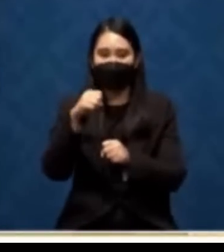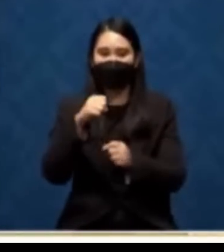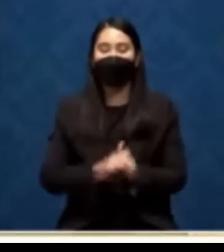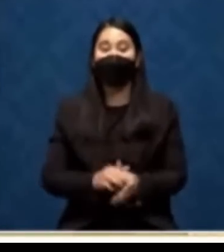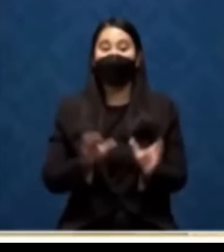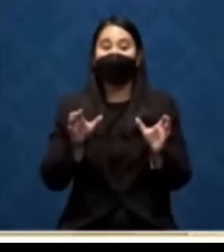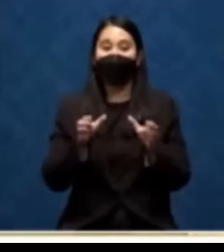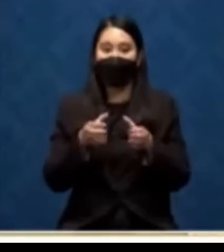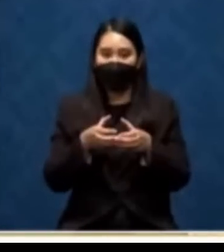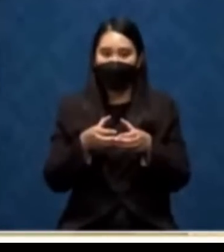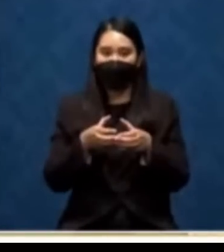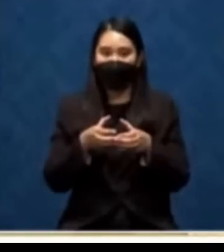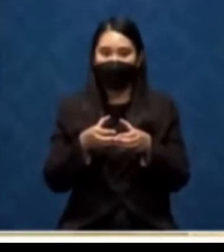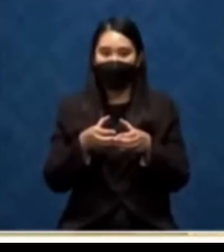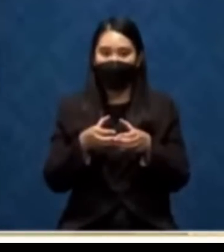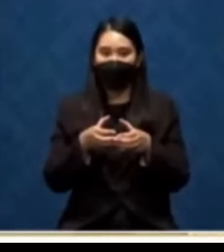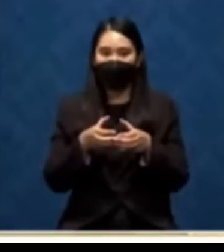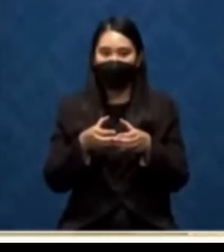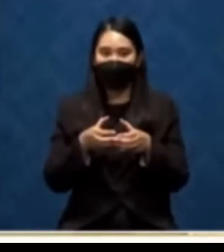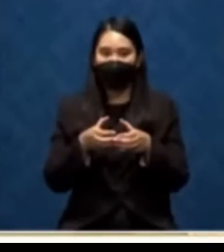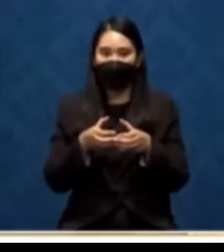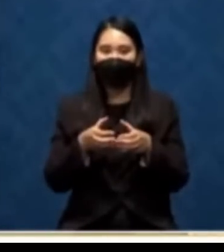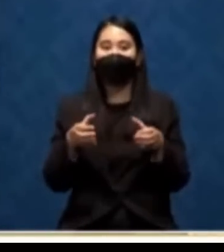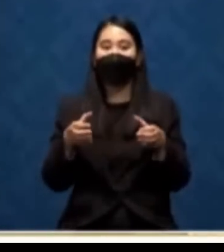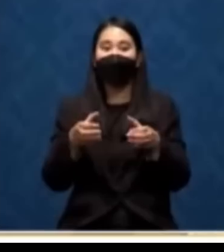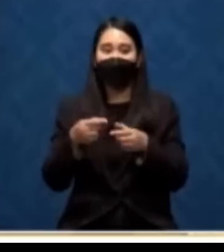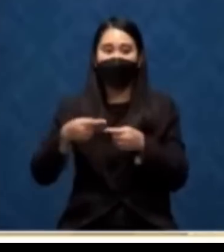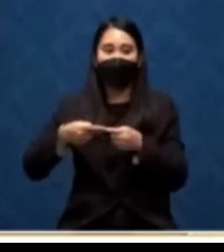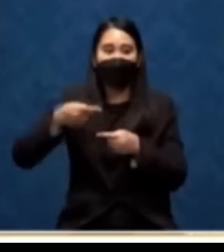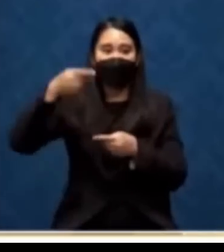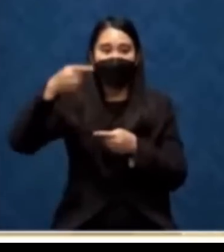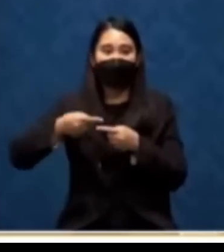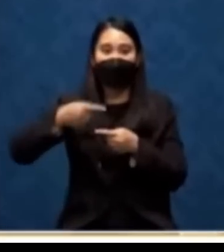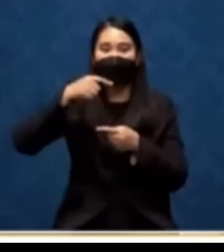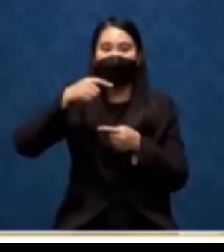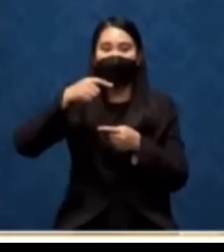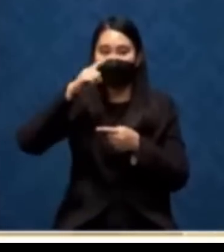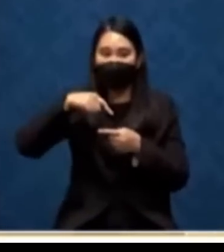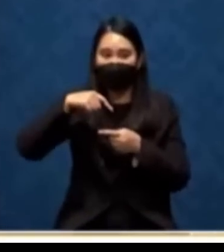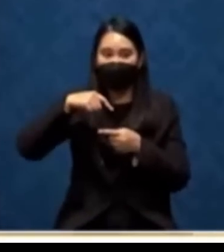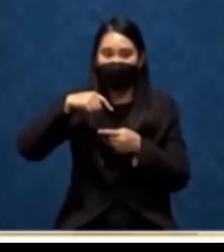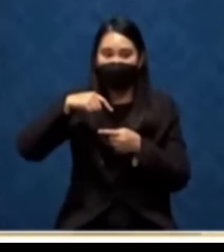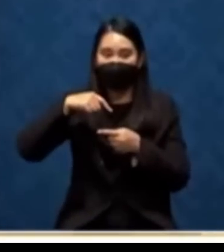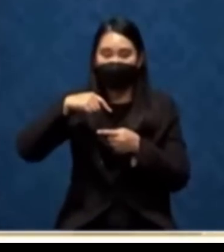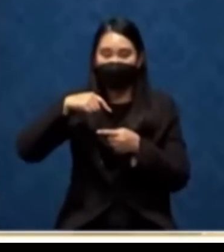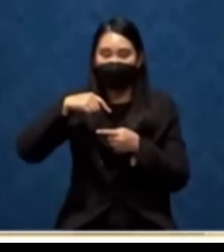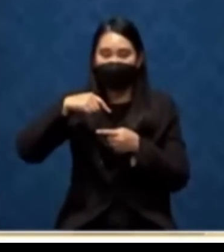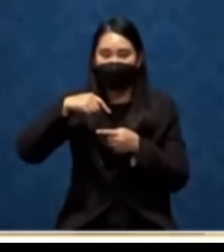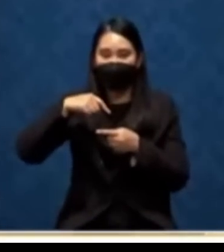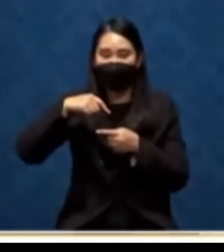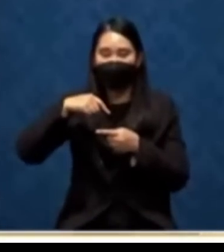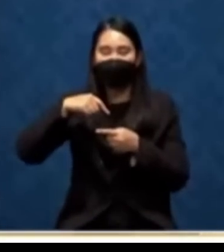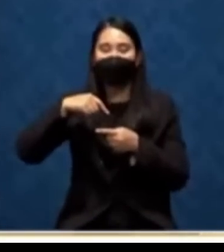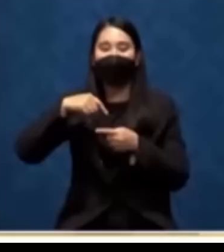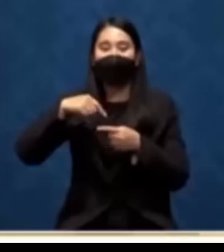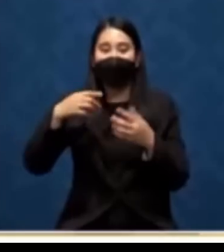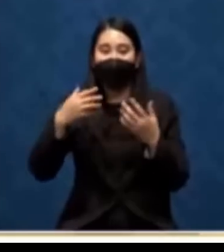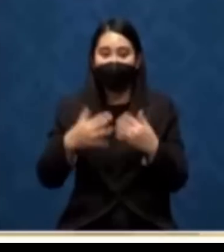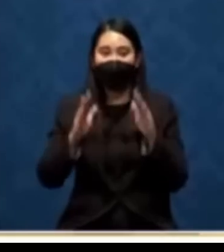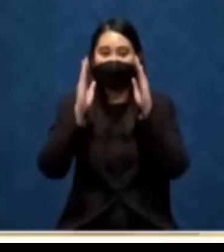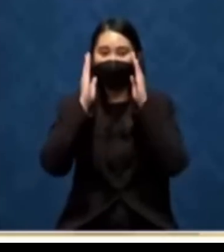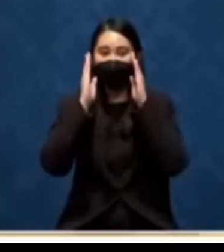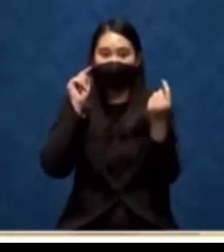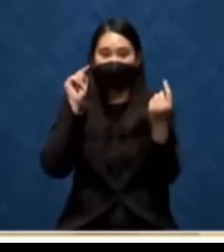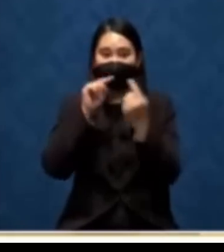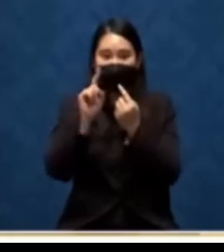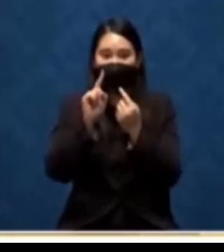กลุ่มเข้ามาจ่อประชิดถึงชายแดนของประเทศเพื่อนบ้านรอบด้านโดยมุ่งเป้าในการ